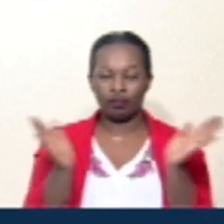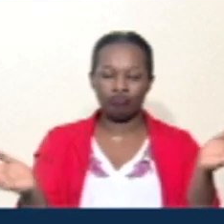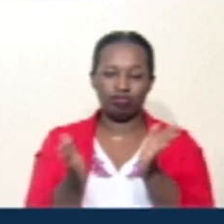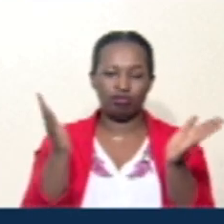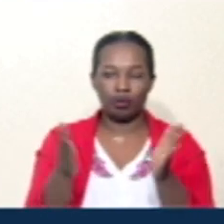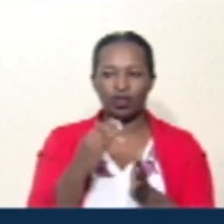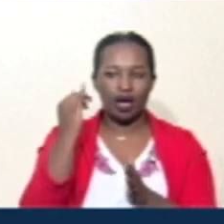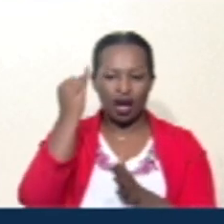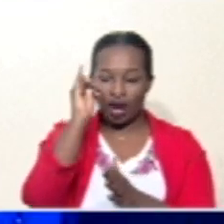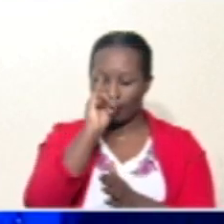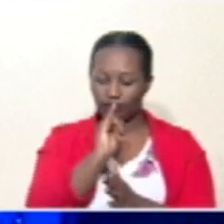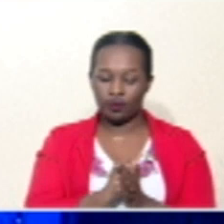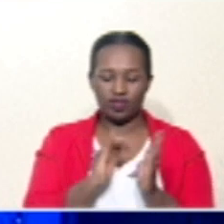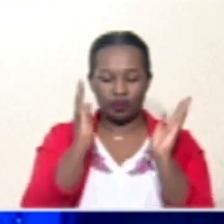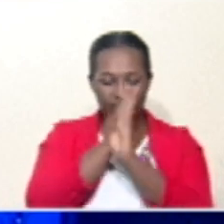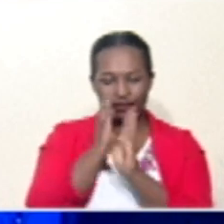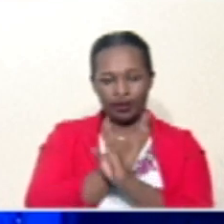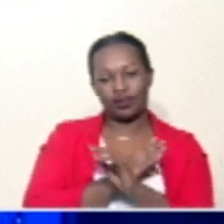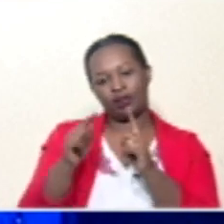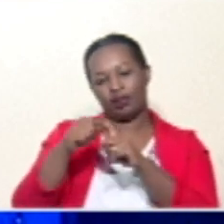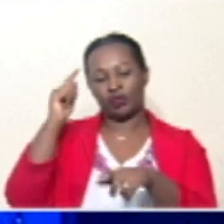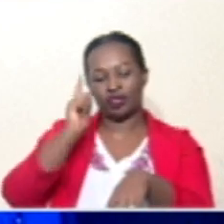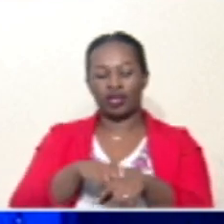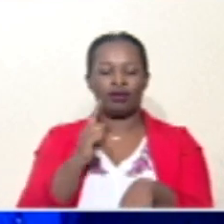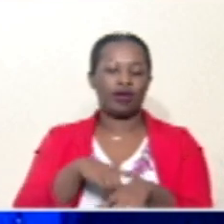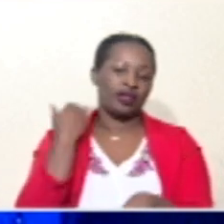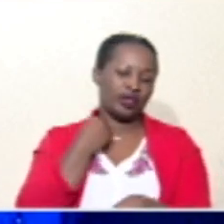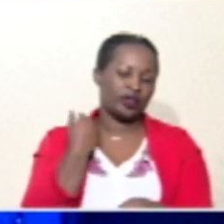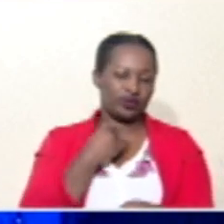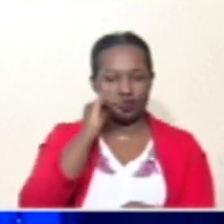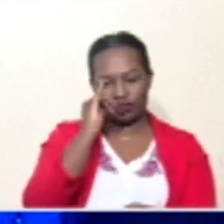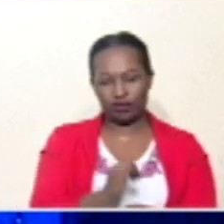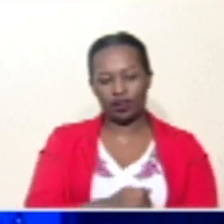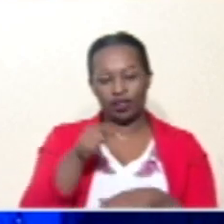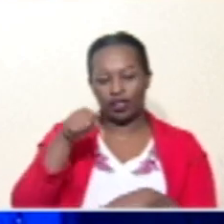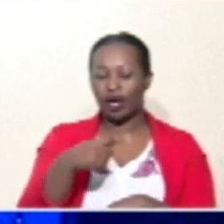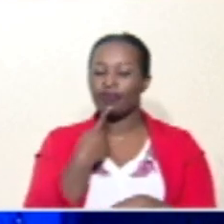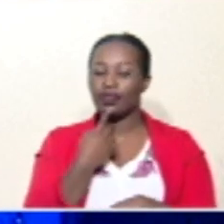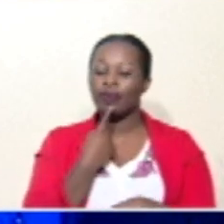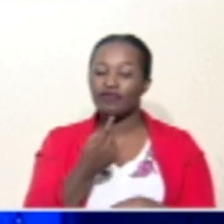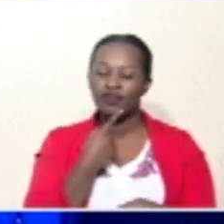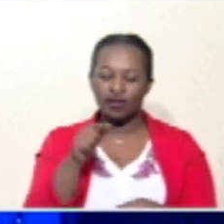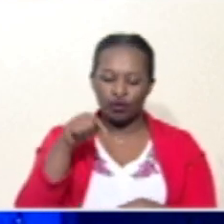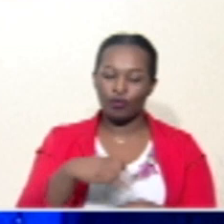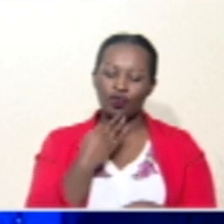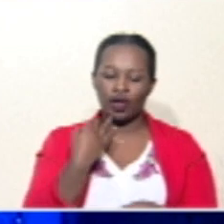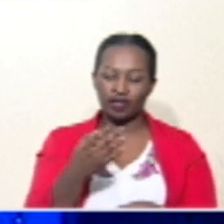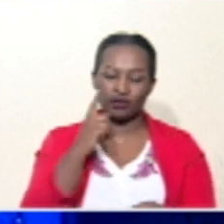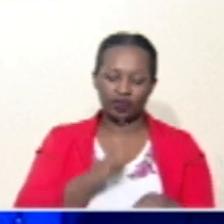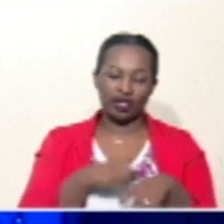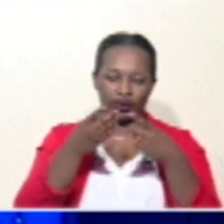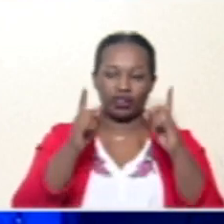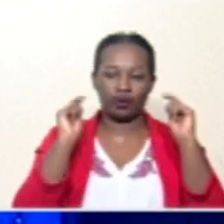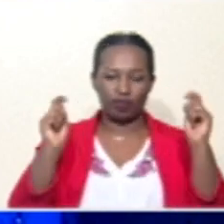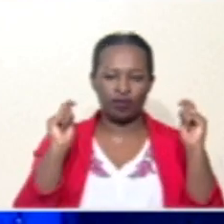Abatutsi ibi akaba yabivuze kuri uyu wa gatatu ubwo yatangaga ubuhamya mu rubanza rwa Kabuga Felicien rwakomezaga irahe